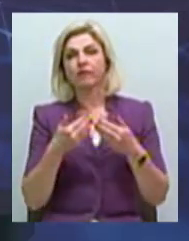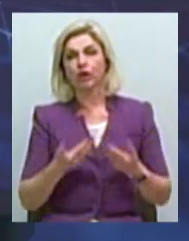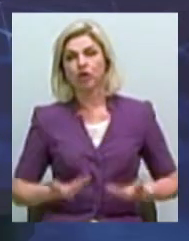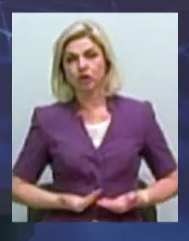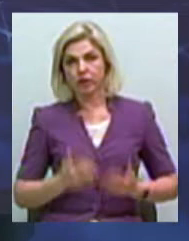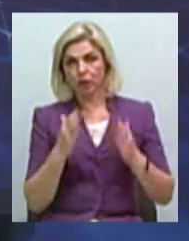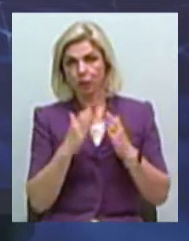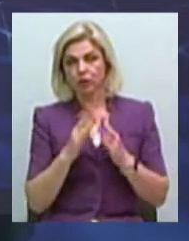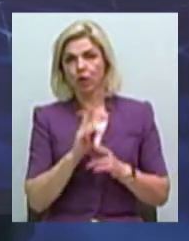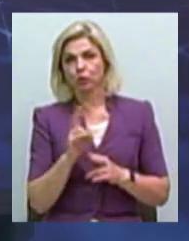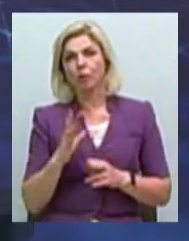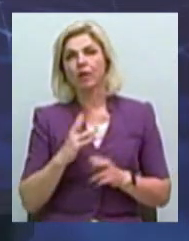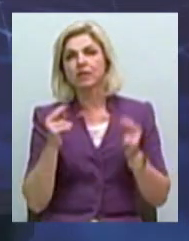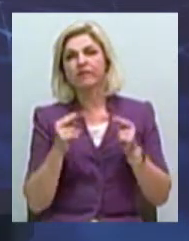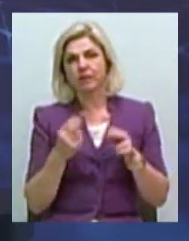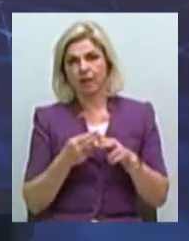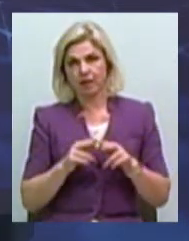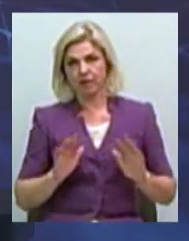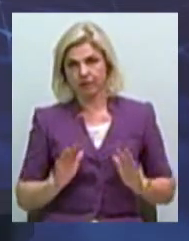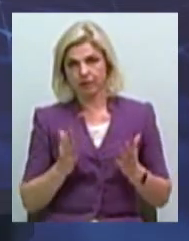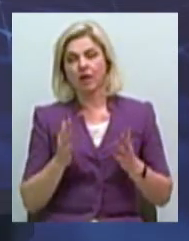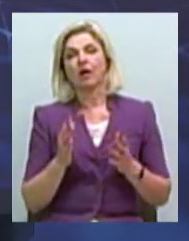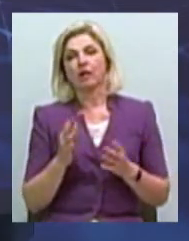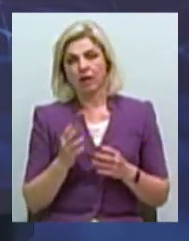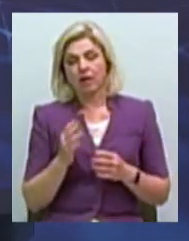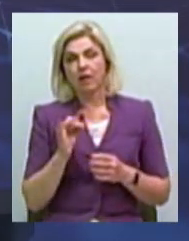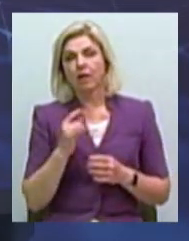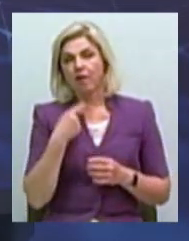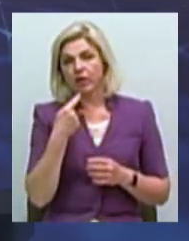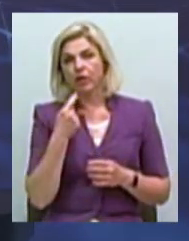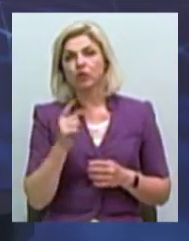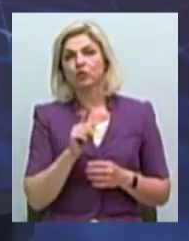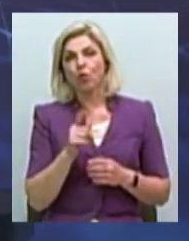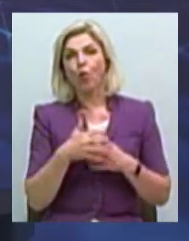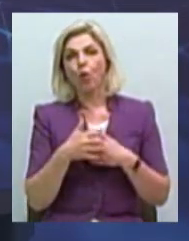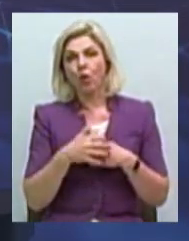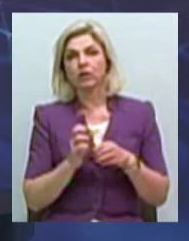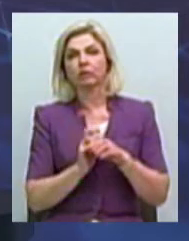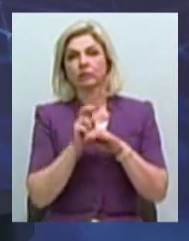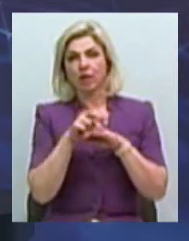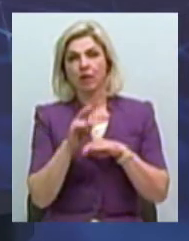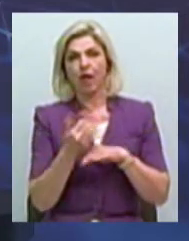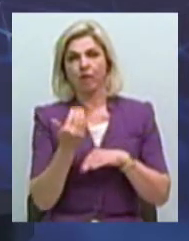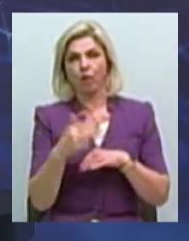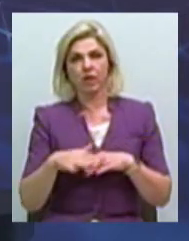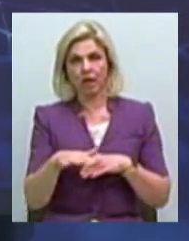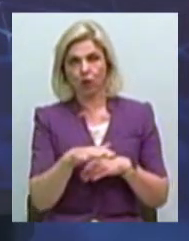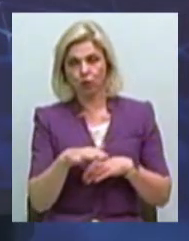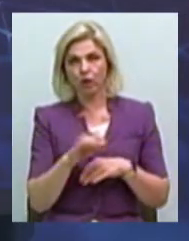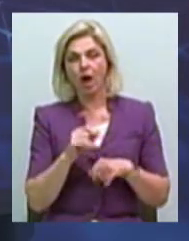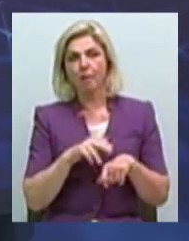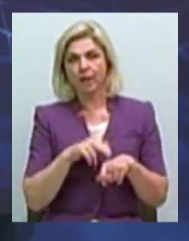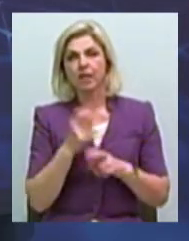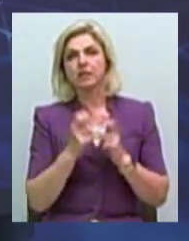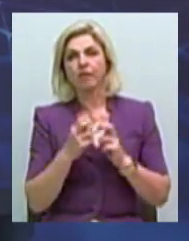будинку, які стали свідками дій цього чоловіка. Він сказав, що кіт зайшов на його територію. Слідчі